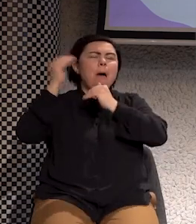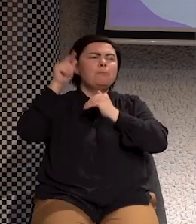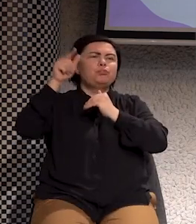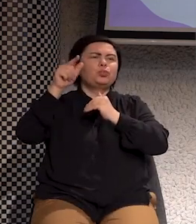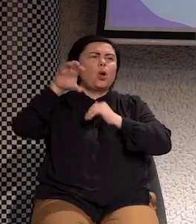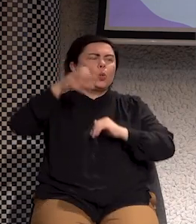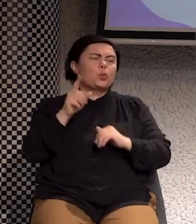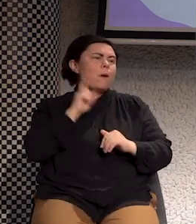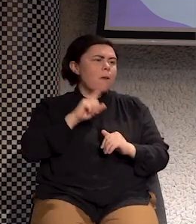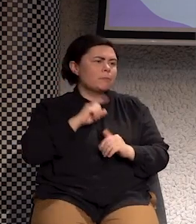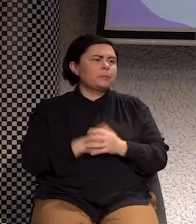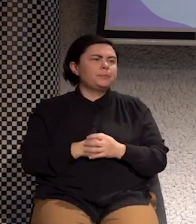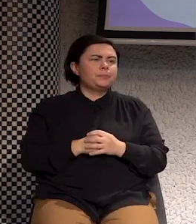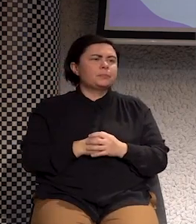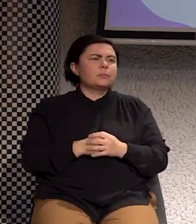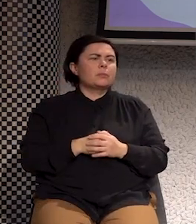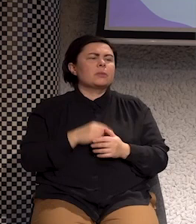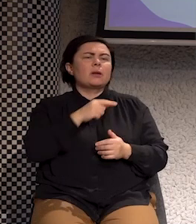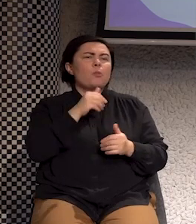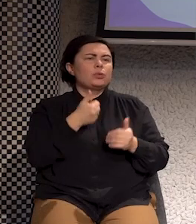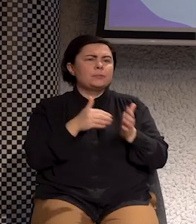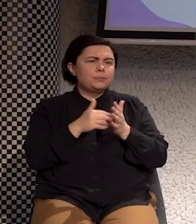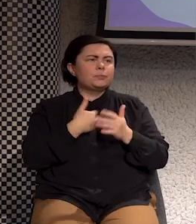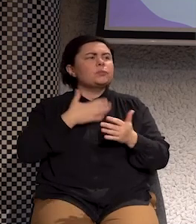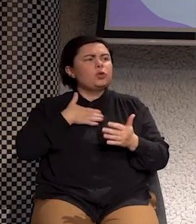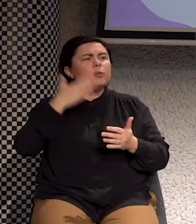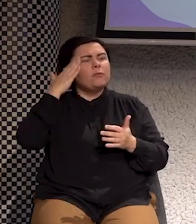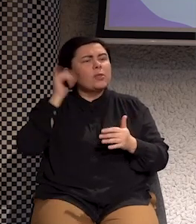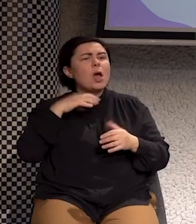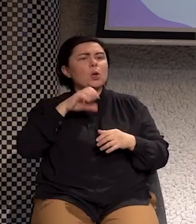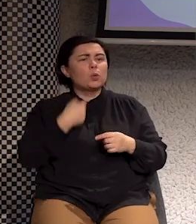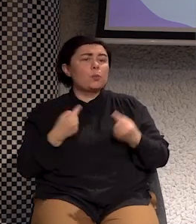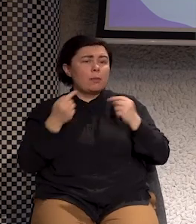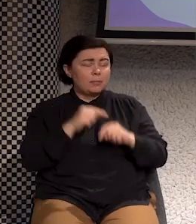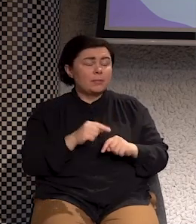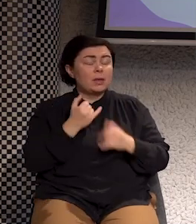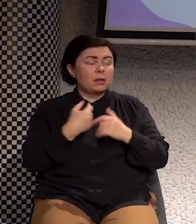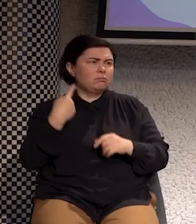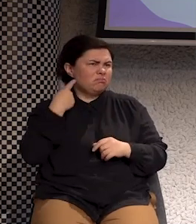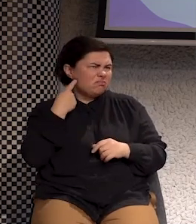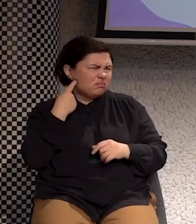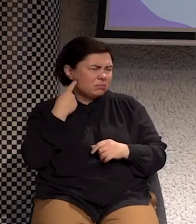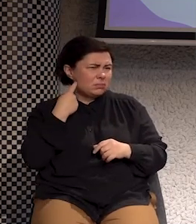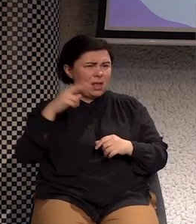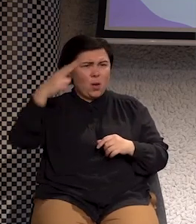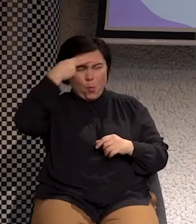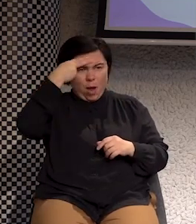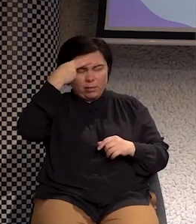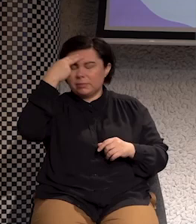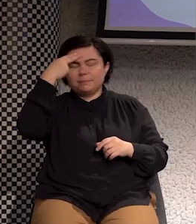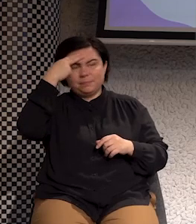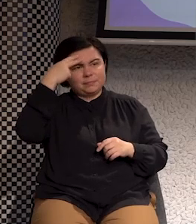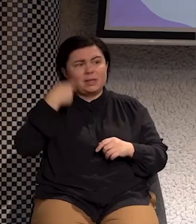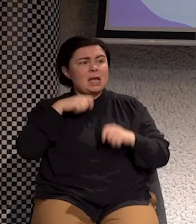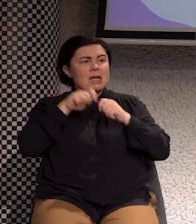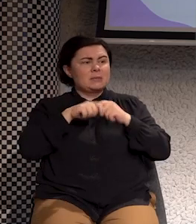Ta informacja aż taka nie jest potrzebna, to znaczy my lubimy wiedzieć, do jakiej grupy chodzimy, ale kiedy słyszymy taką łatkę, to przede wszystkim